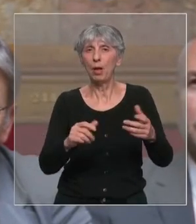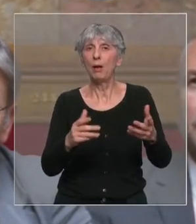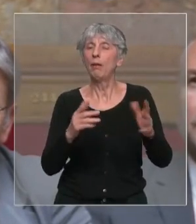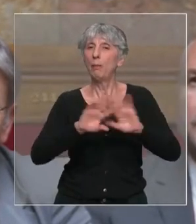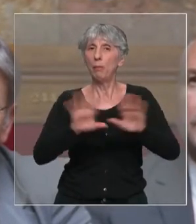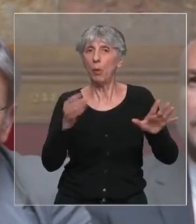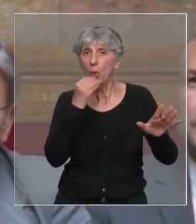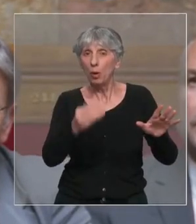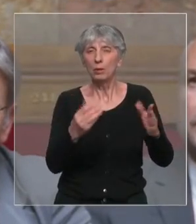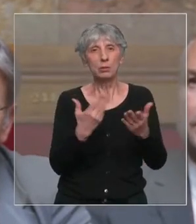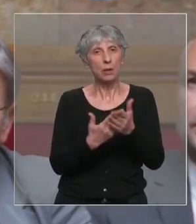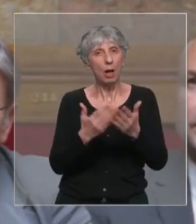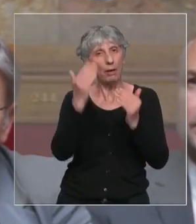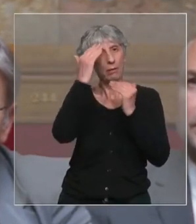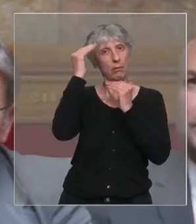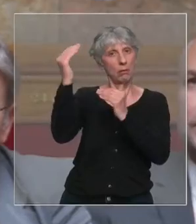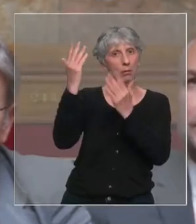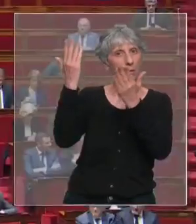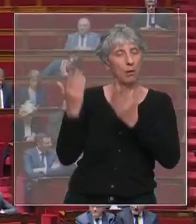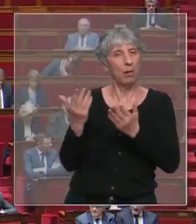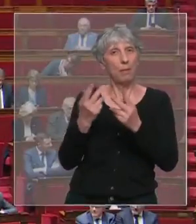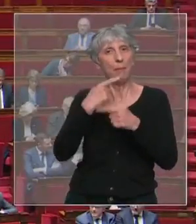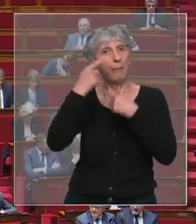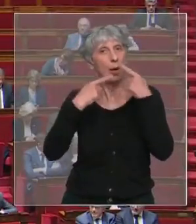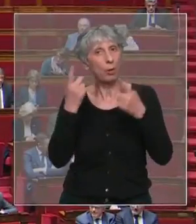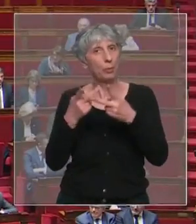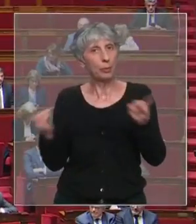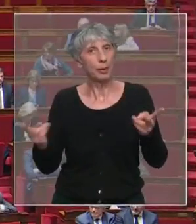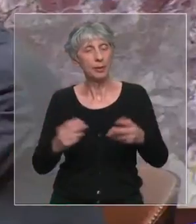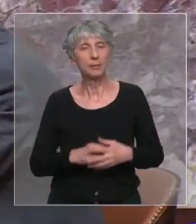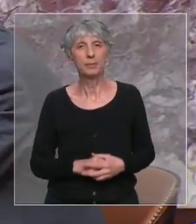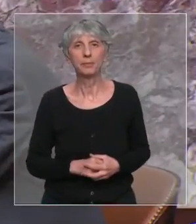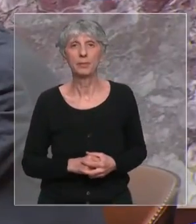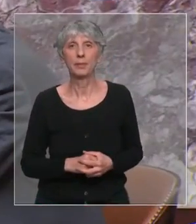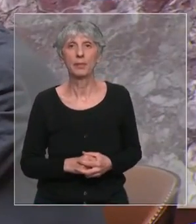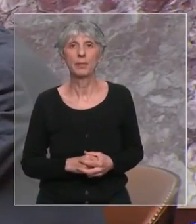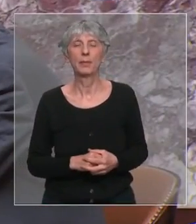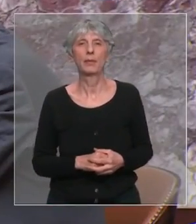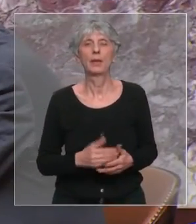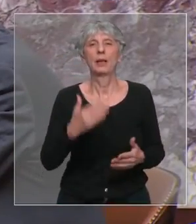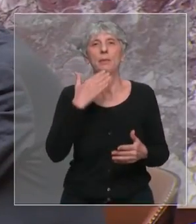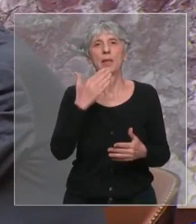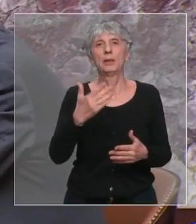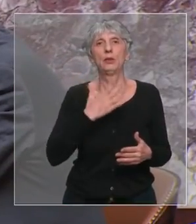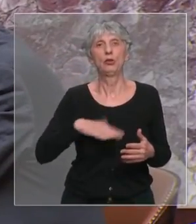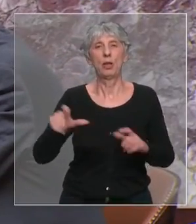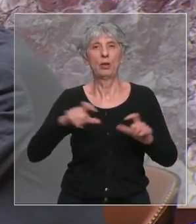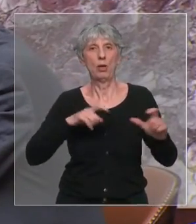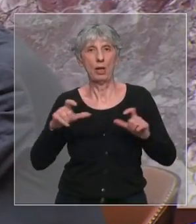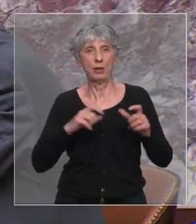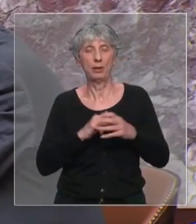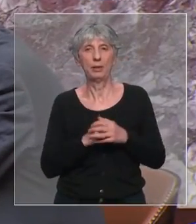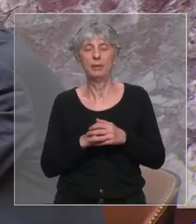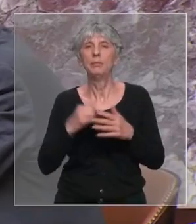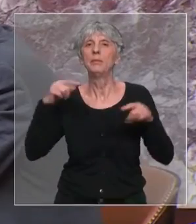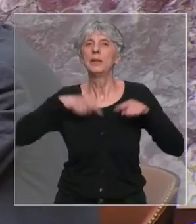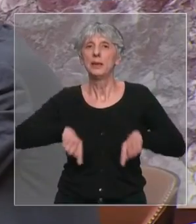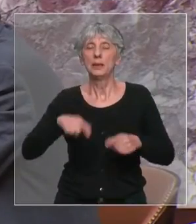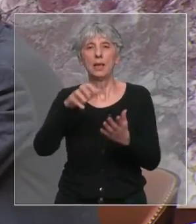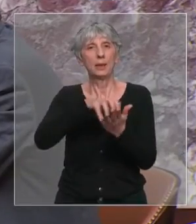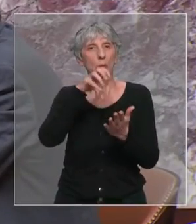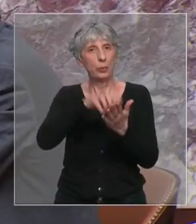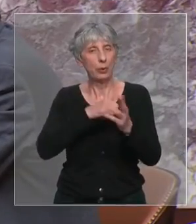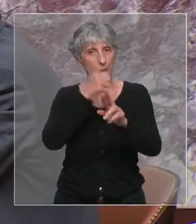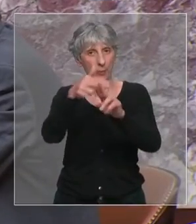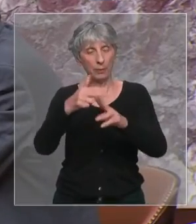parole publique. Merci, mon cher collègue. La parole est à Monsieur Marc Fesneau, ministre de l'Agriculture et de la